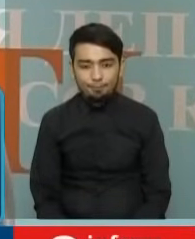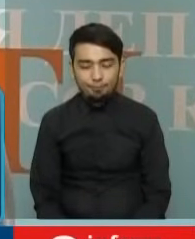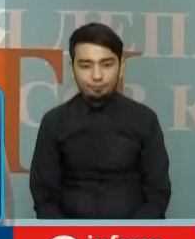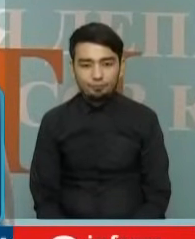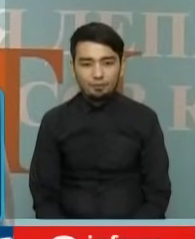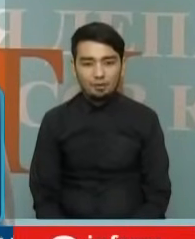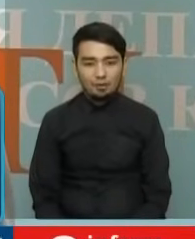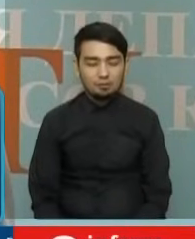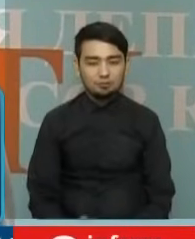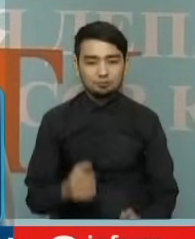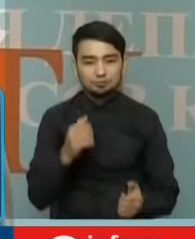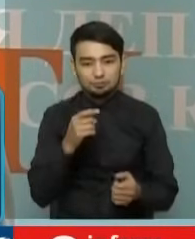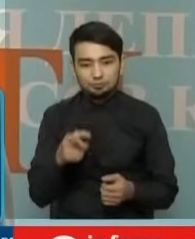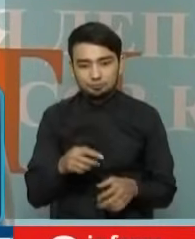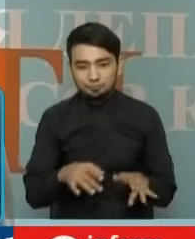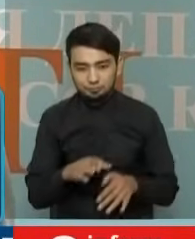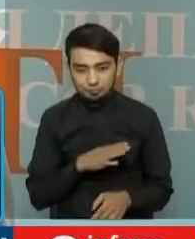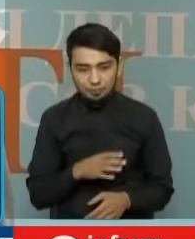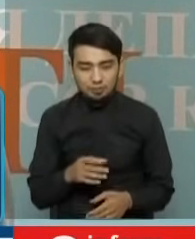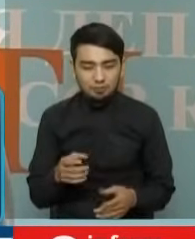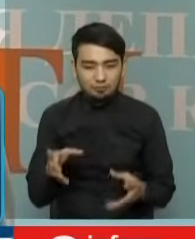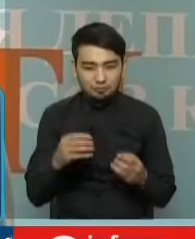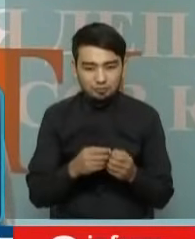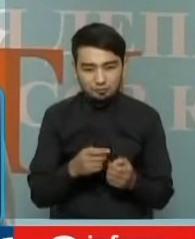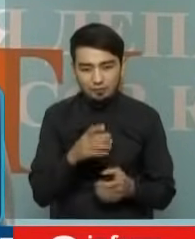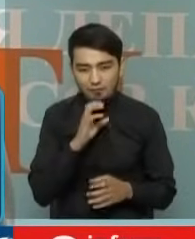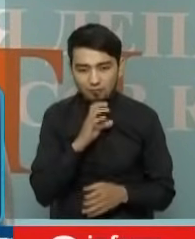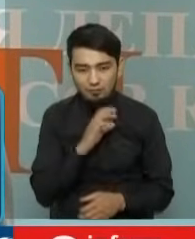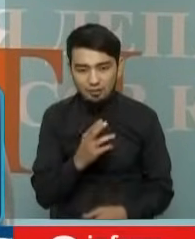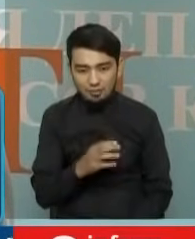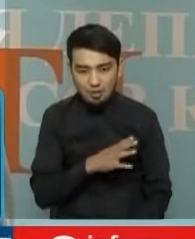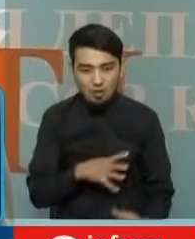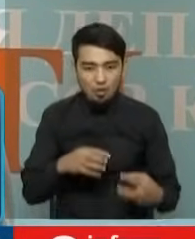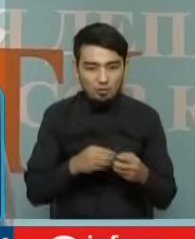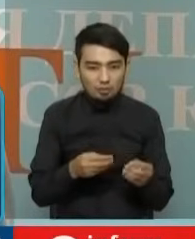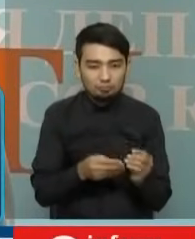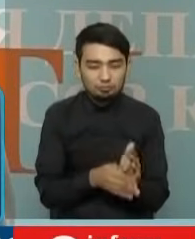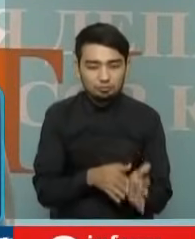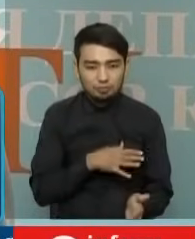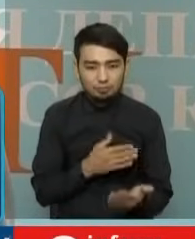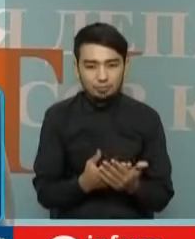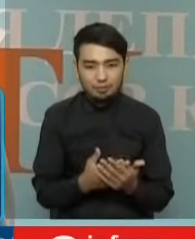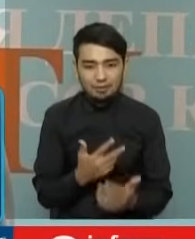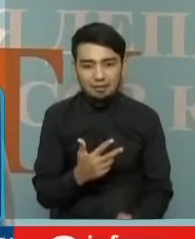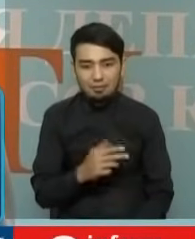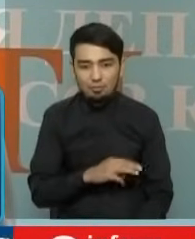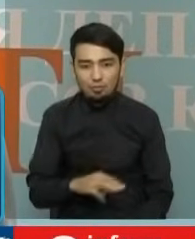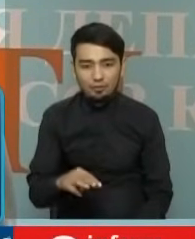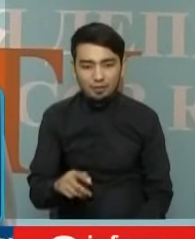Также задержанный признался в совершении еще ряда аналогичных краж, где общий ущерб составил более 3 миллионов